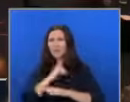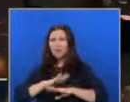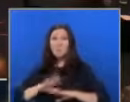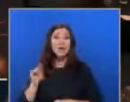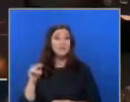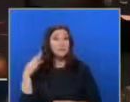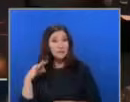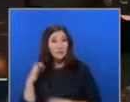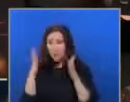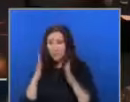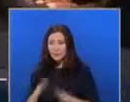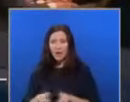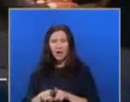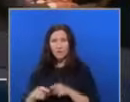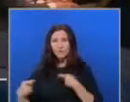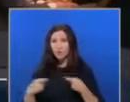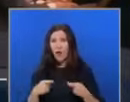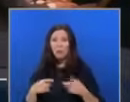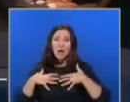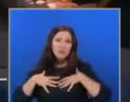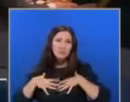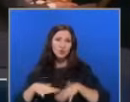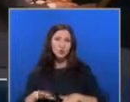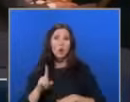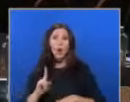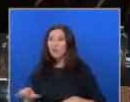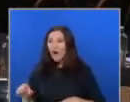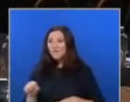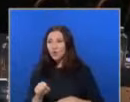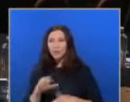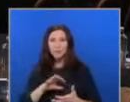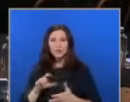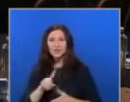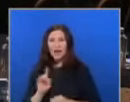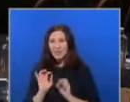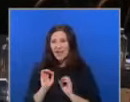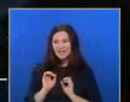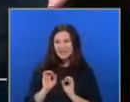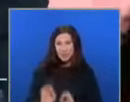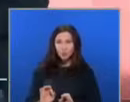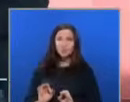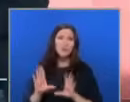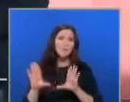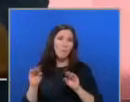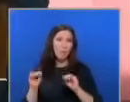каза президентът. Определи я като война на изтощението, която води до политическа несигурност и популизъм.